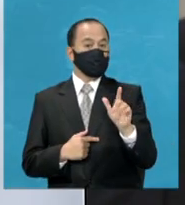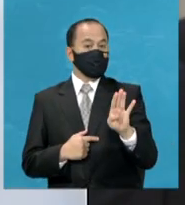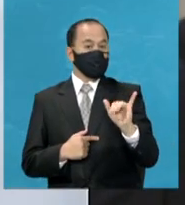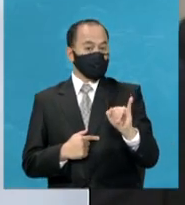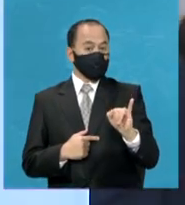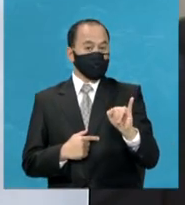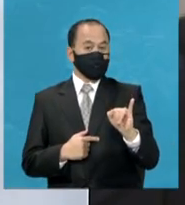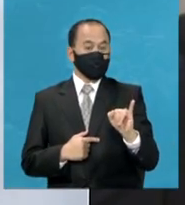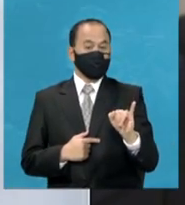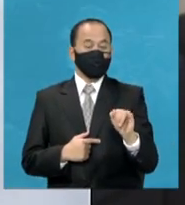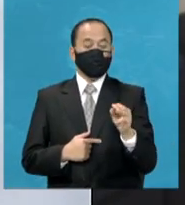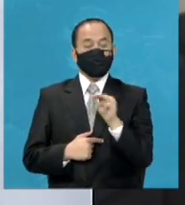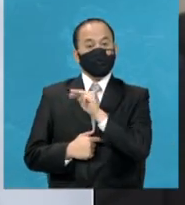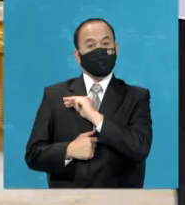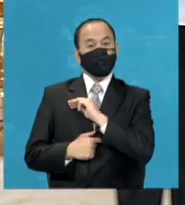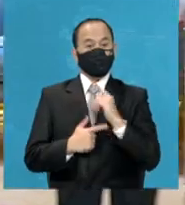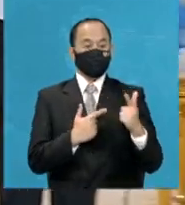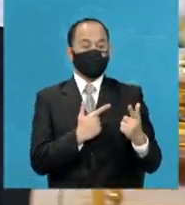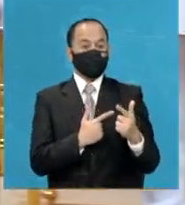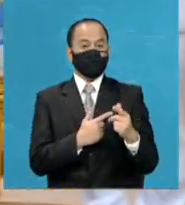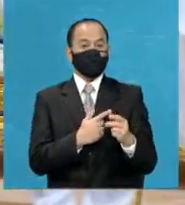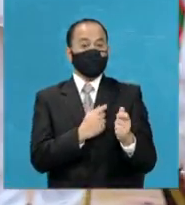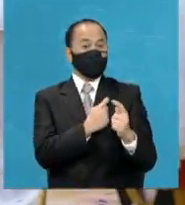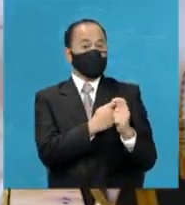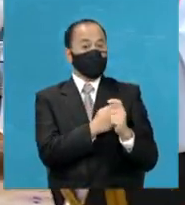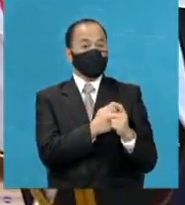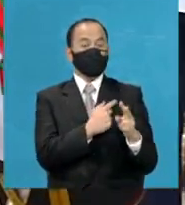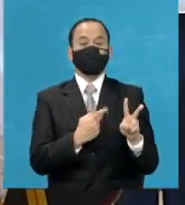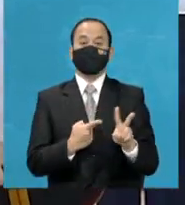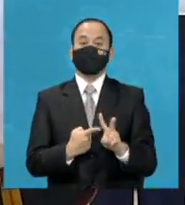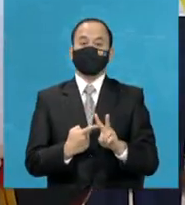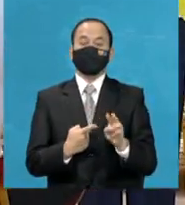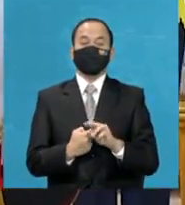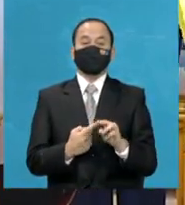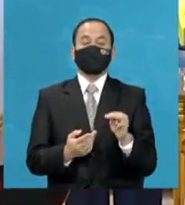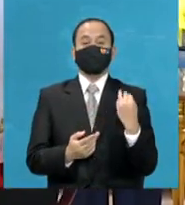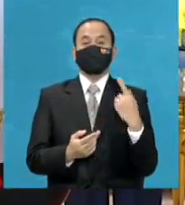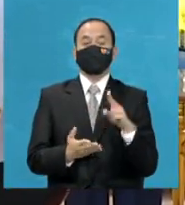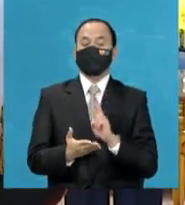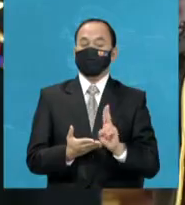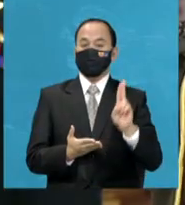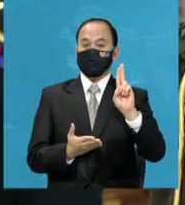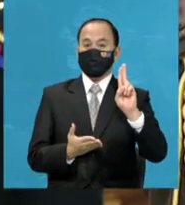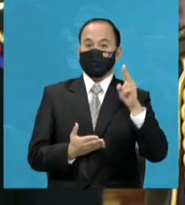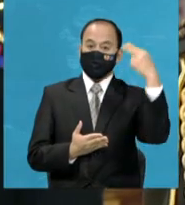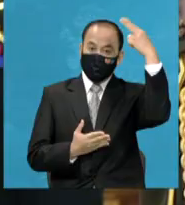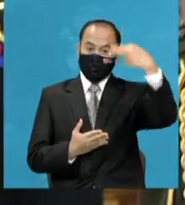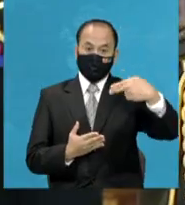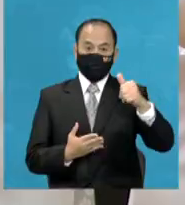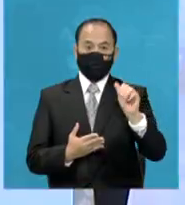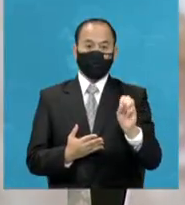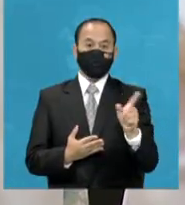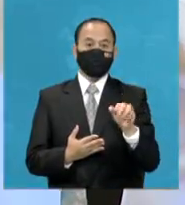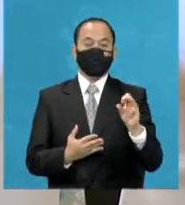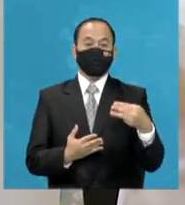Haji Muhammad Yusuf Menteri Pertahanan kedua dan meja Jenderal udara Dato seri pahlawan Haji Hamzah bin Haji